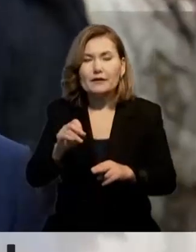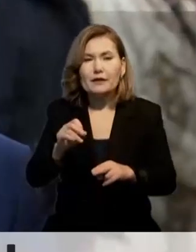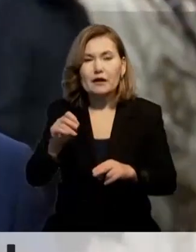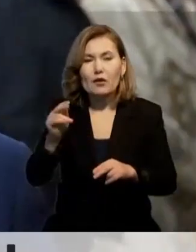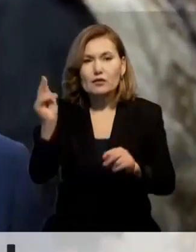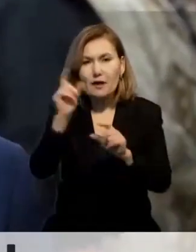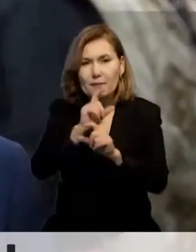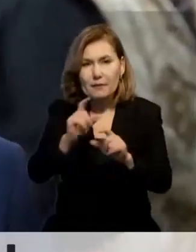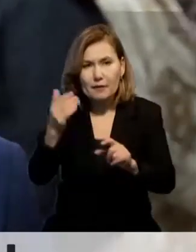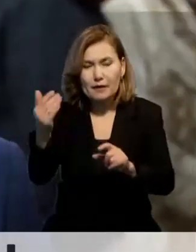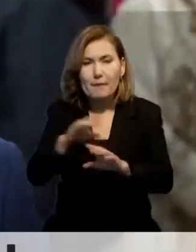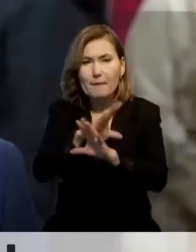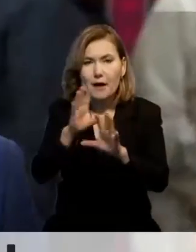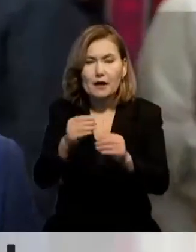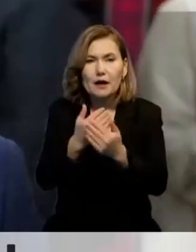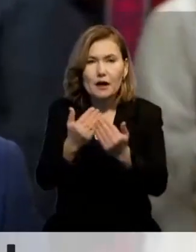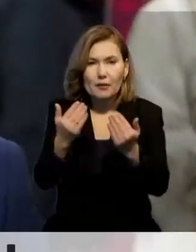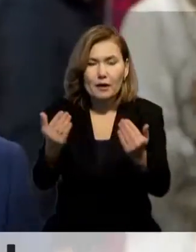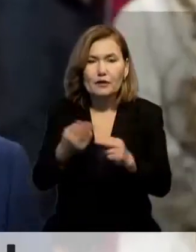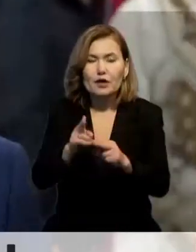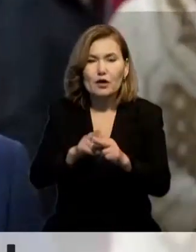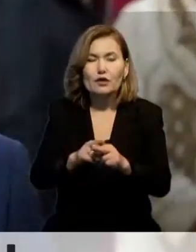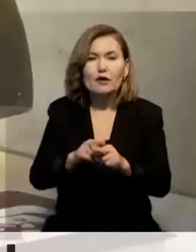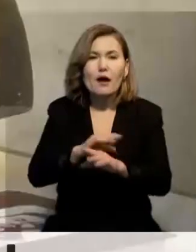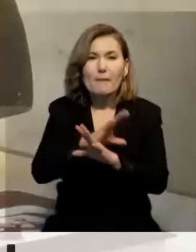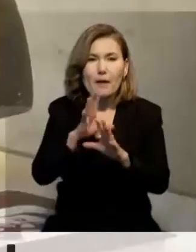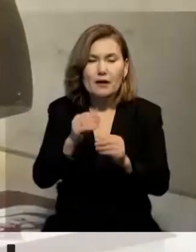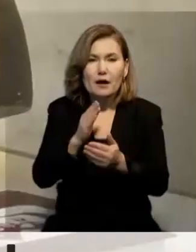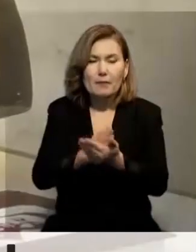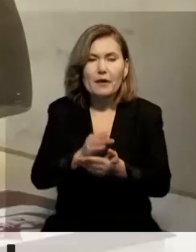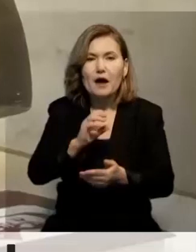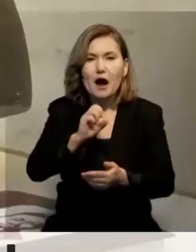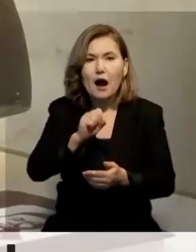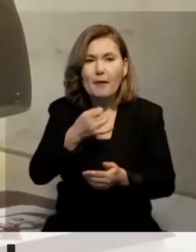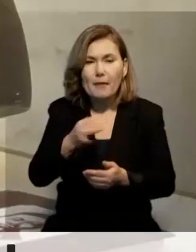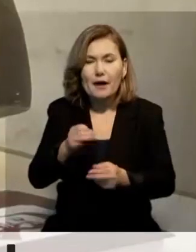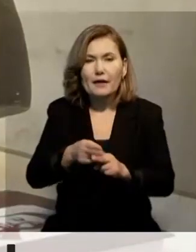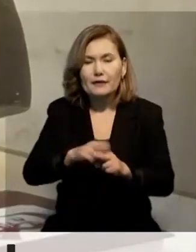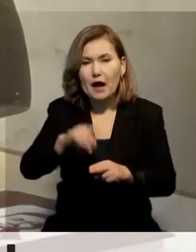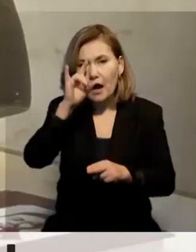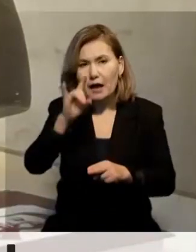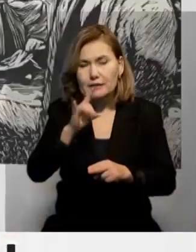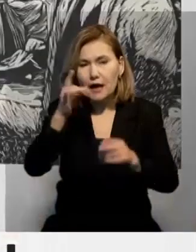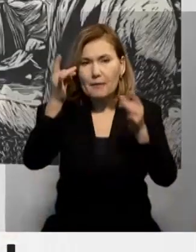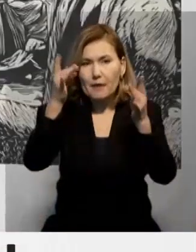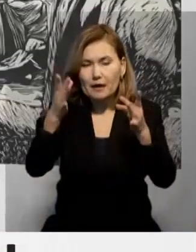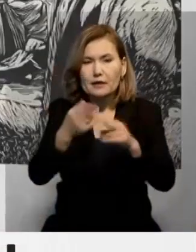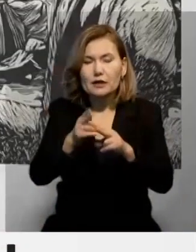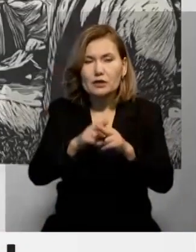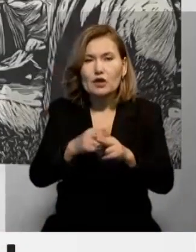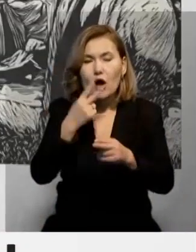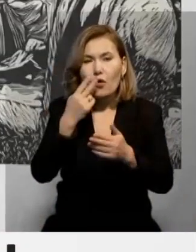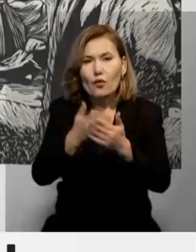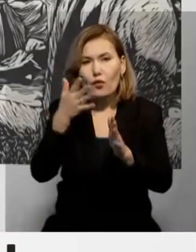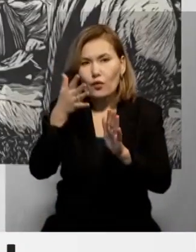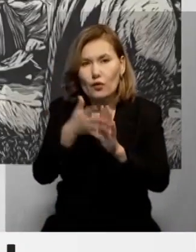сон Алаштың алыптары, бәрі осы музейде қамтылған. Абайды Абай арқылы қазақ мәдениетін таныстырудың бұл